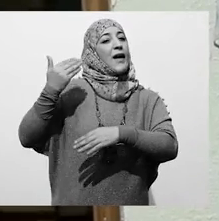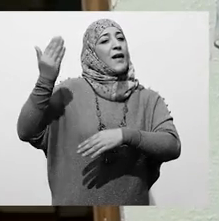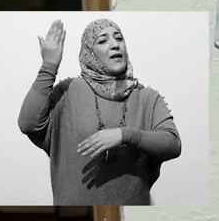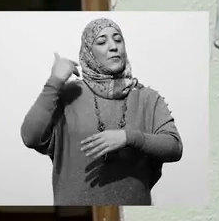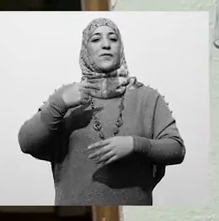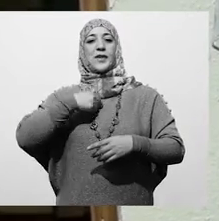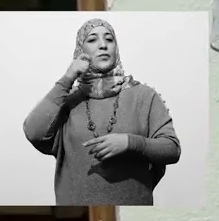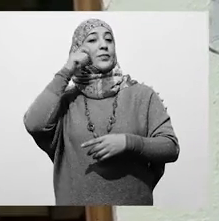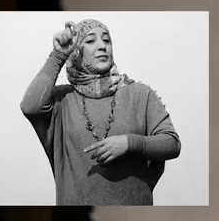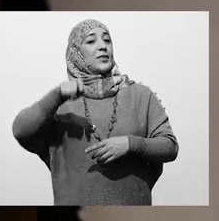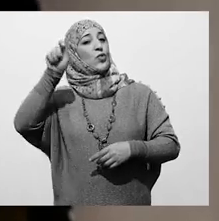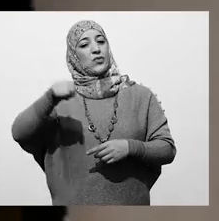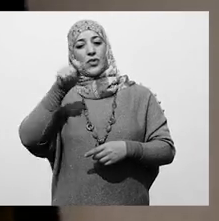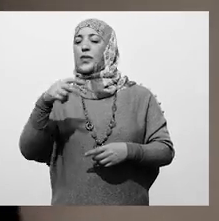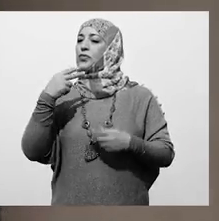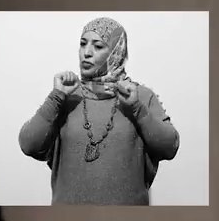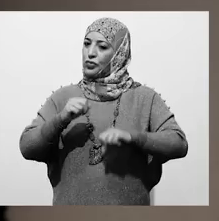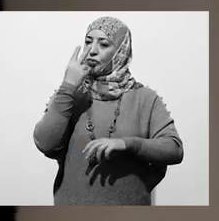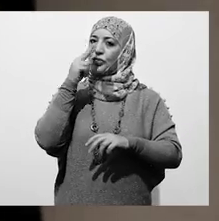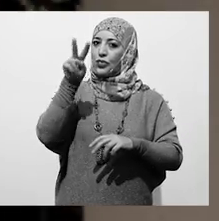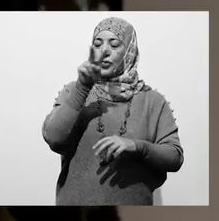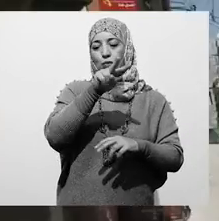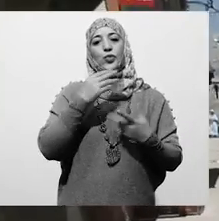quand ça chauffe quand les